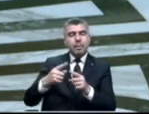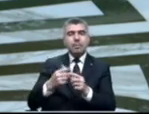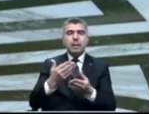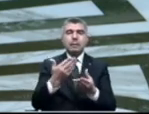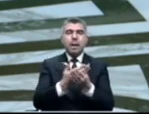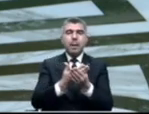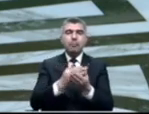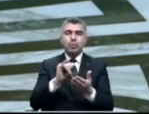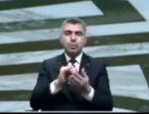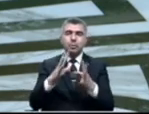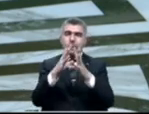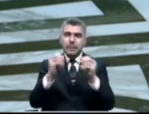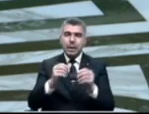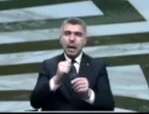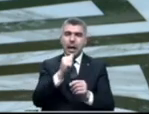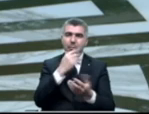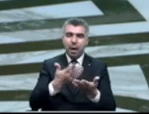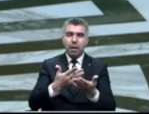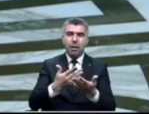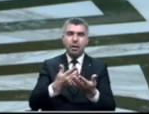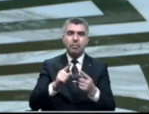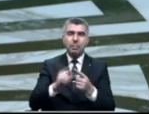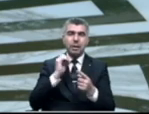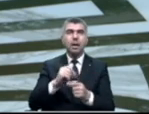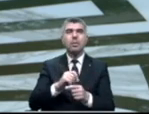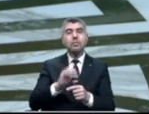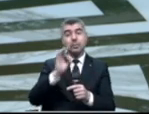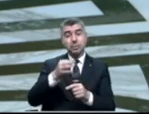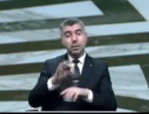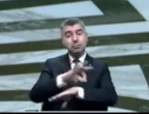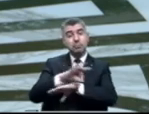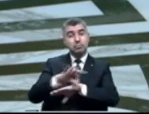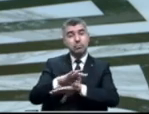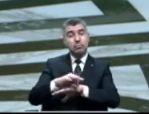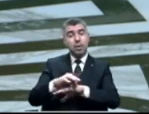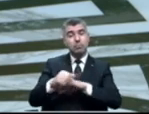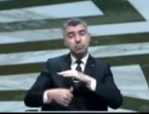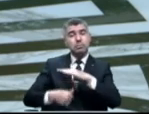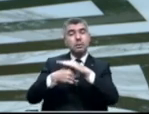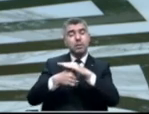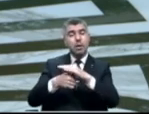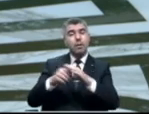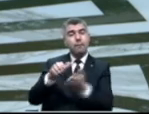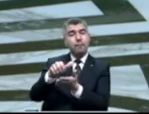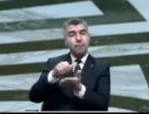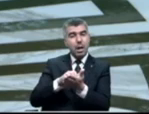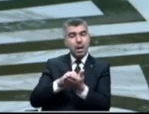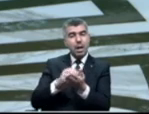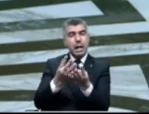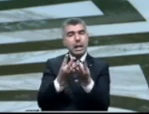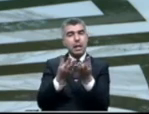تقنية بحال ندرة المياه ولا متطلبات السوق، كتقوم وكالة التنمية الفلاحية في إطار اللجنة بين وزارية